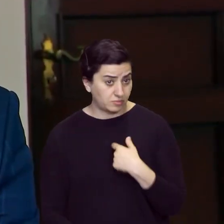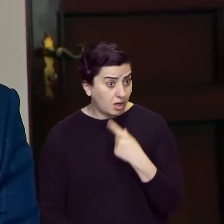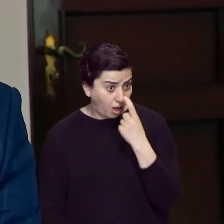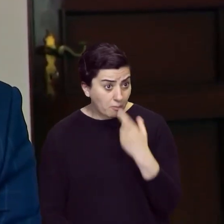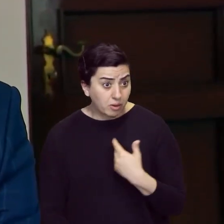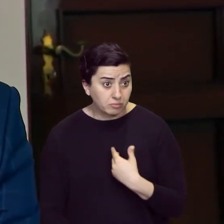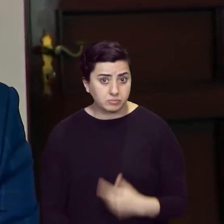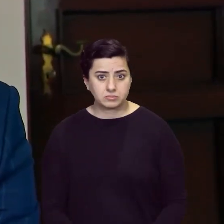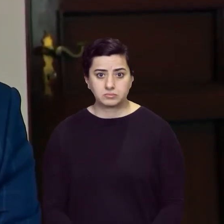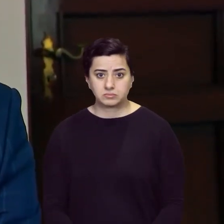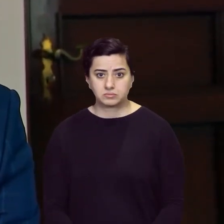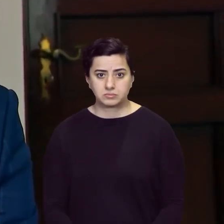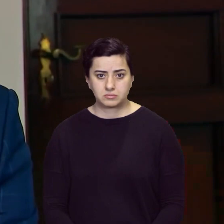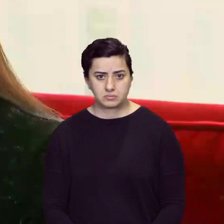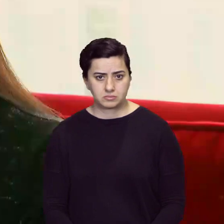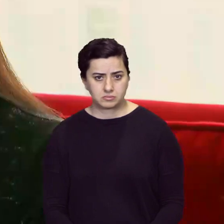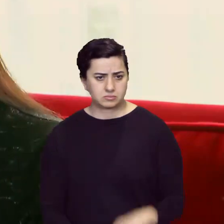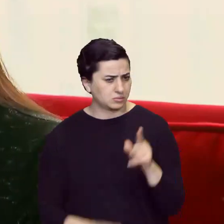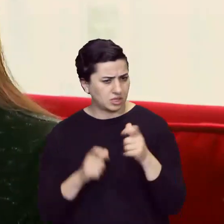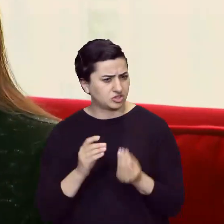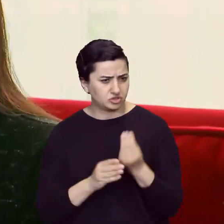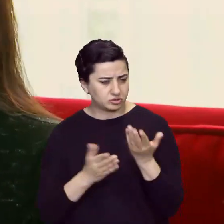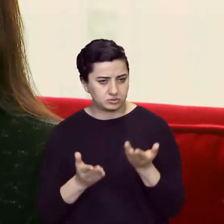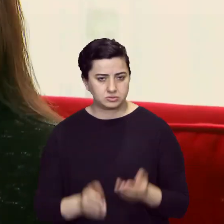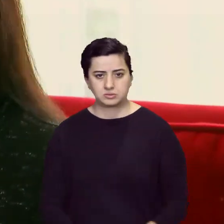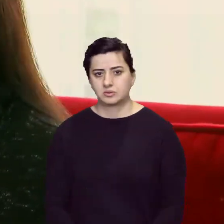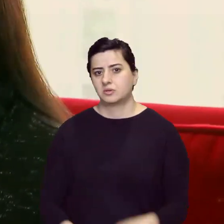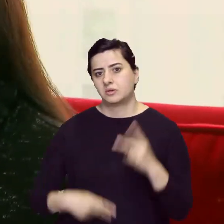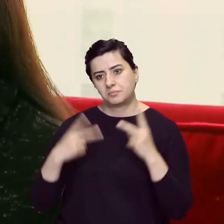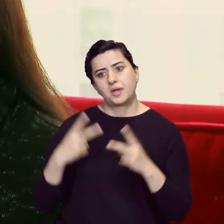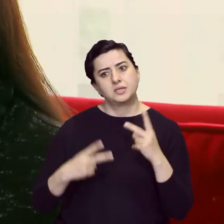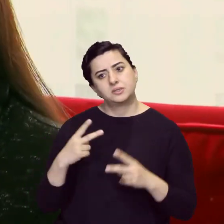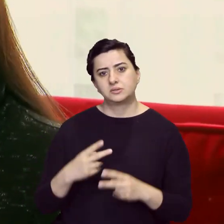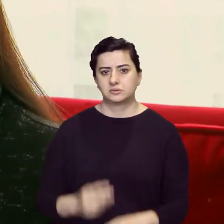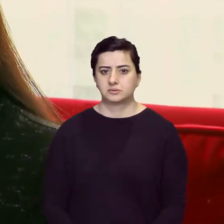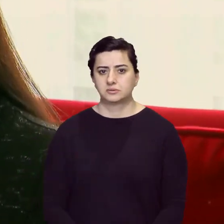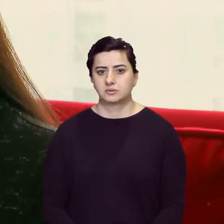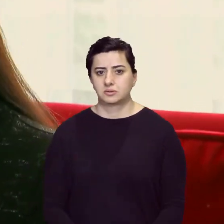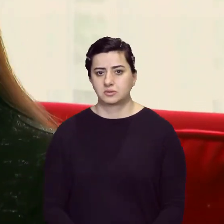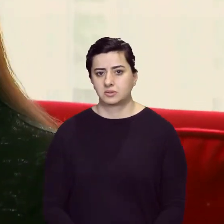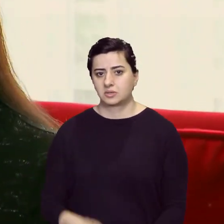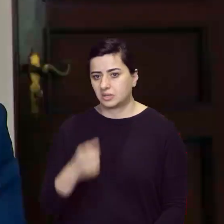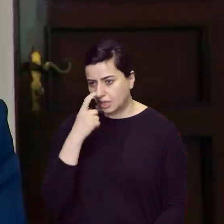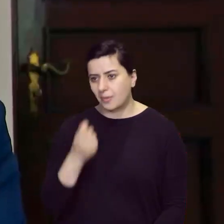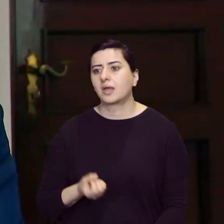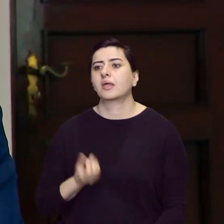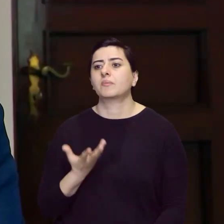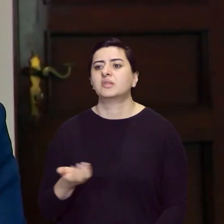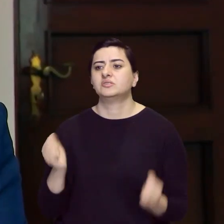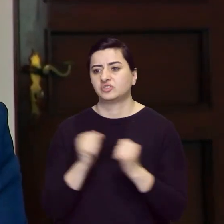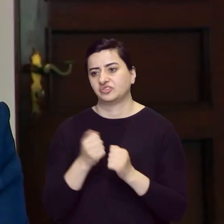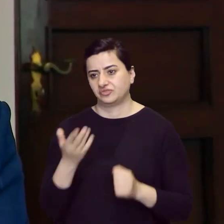kabayım öyle mi? Bunu nereden çıkardın? Bazen. Kaba bile yetersiz